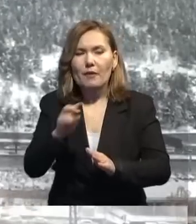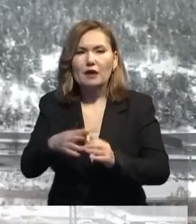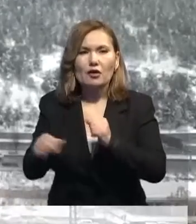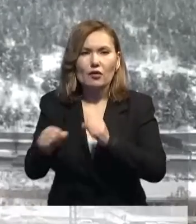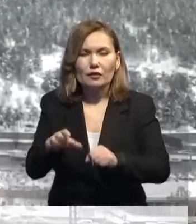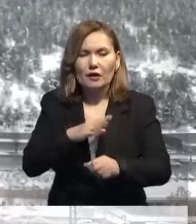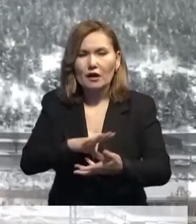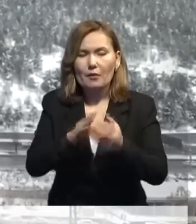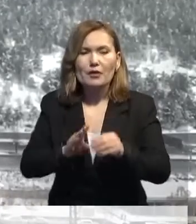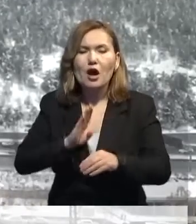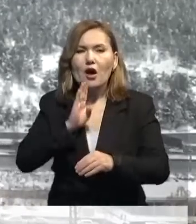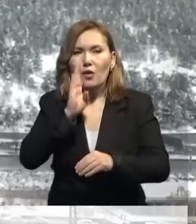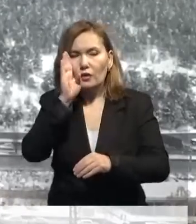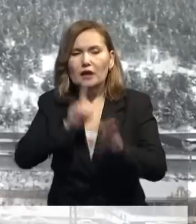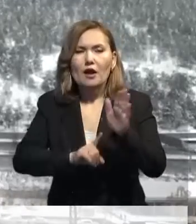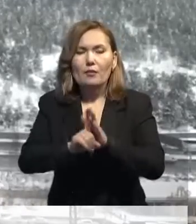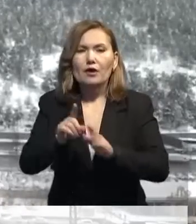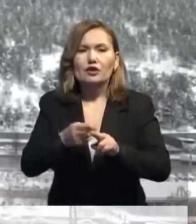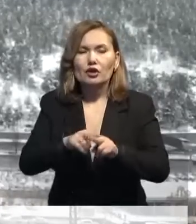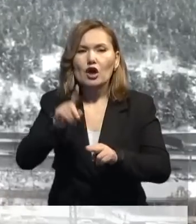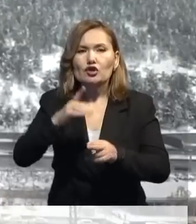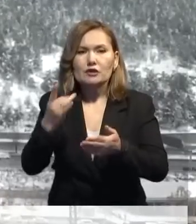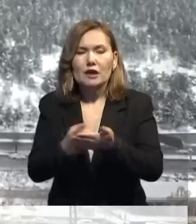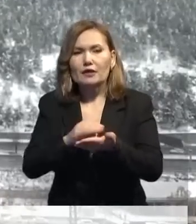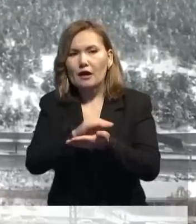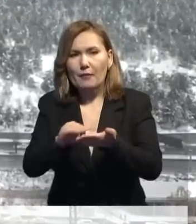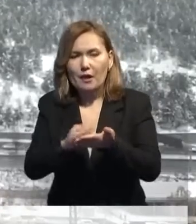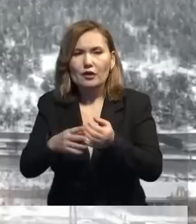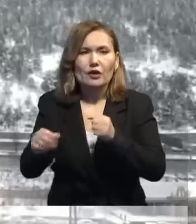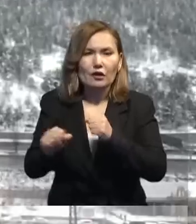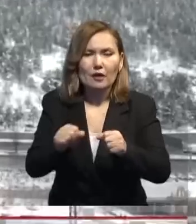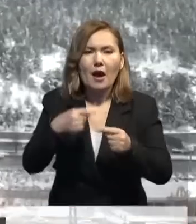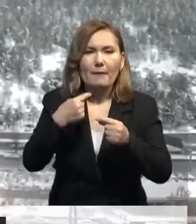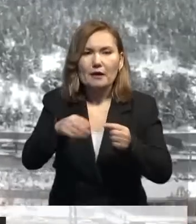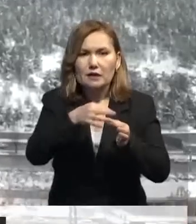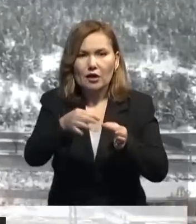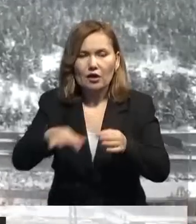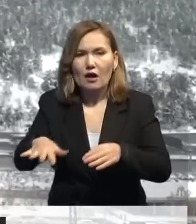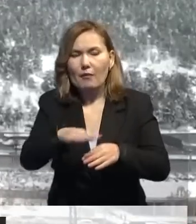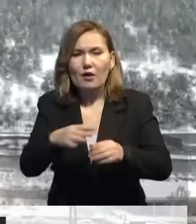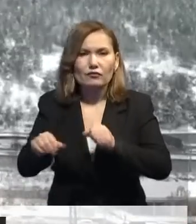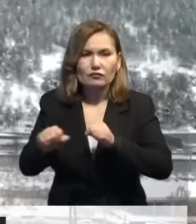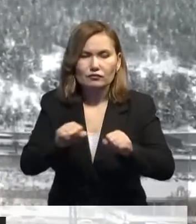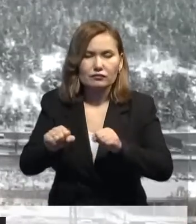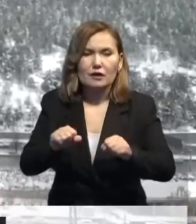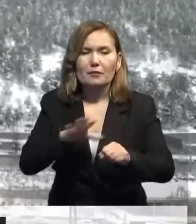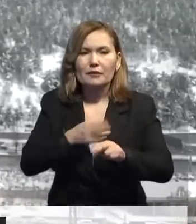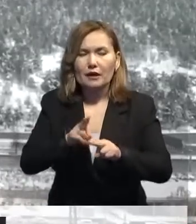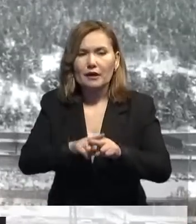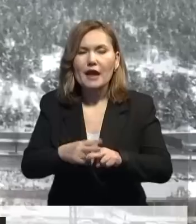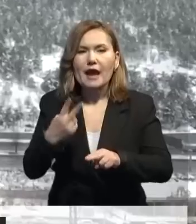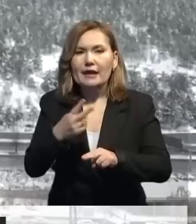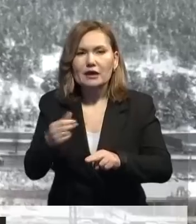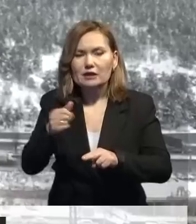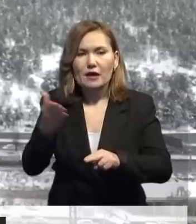деп жаңартты. Таңнан бері 150-ден астам рет қайталанған дүмпулермен қоса басқа ұшақтарда оқтын-оқтын теңселіп тұр. Соңғысы 2:30 сағат